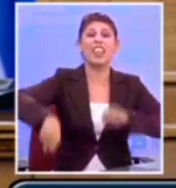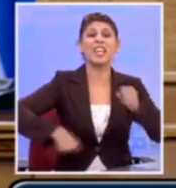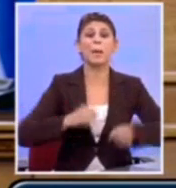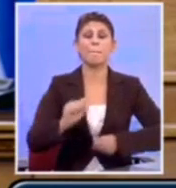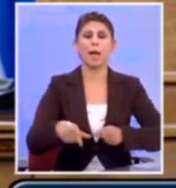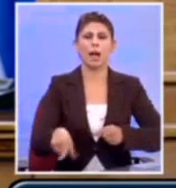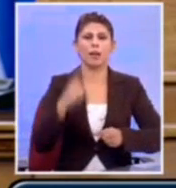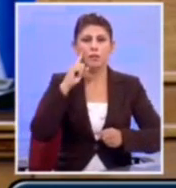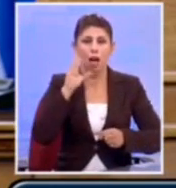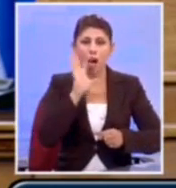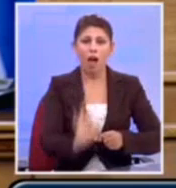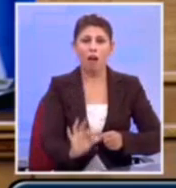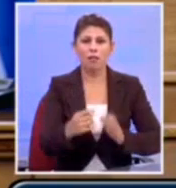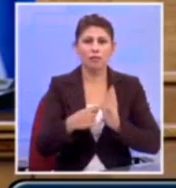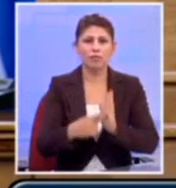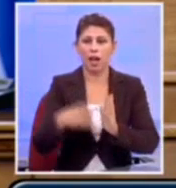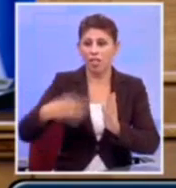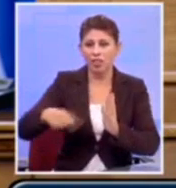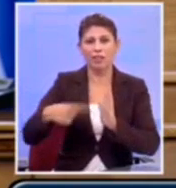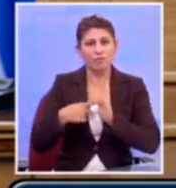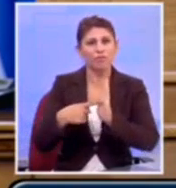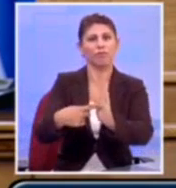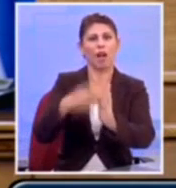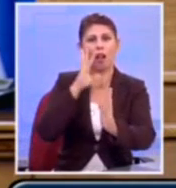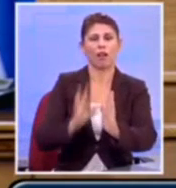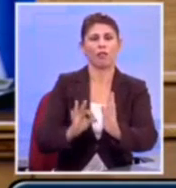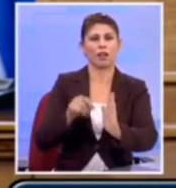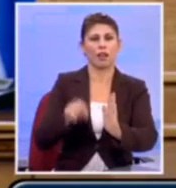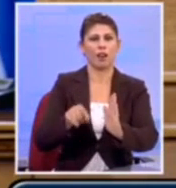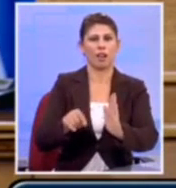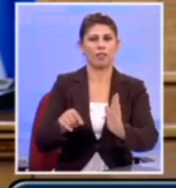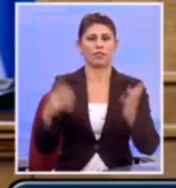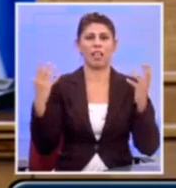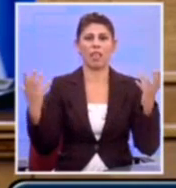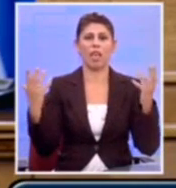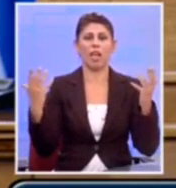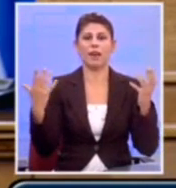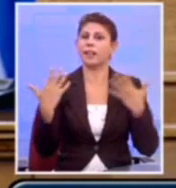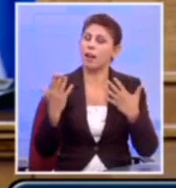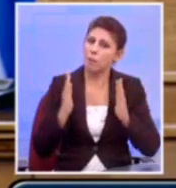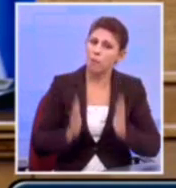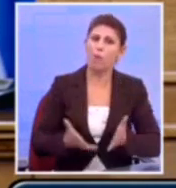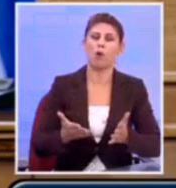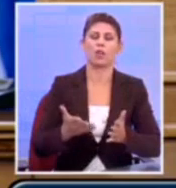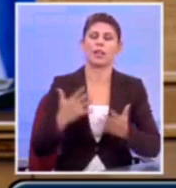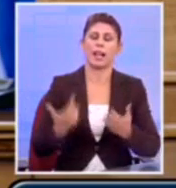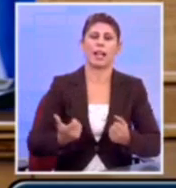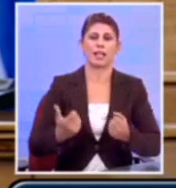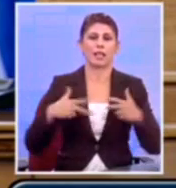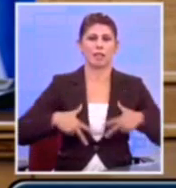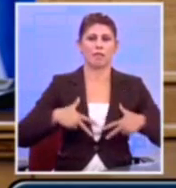αλήθεια ειδωμένη από την πλευρά του αδύναμου. Αυτά τα γεμάτια χέρια μπορεί να έχει η κυβέρνηση της